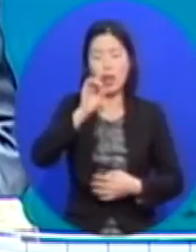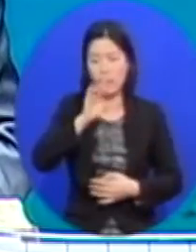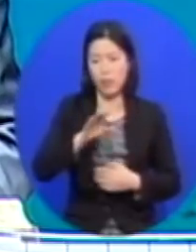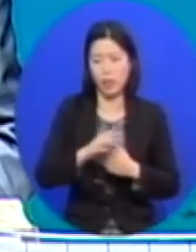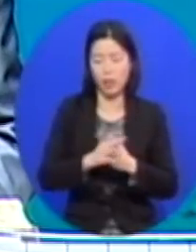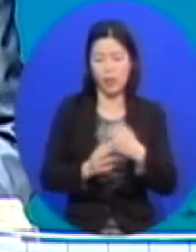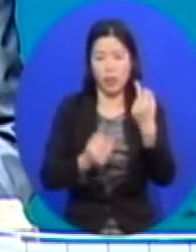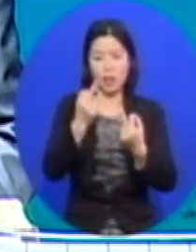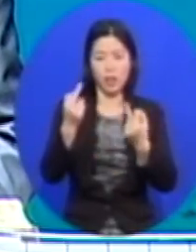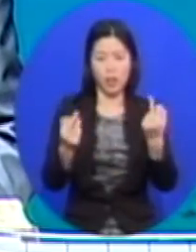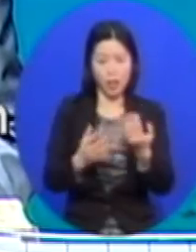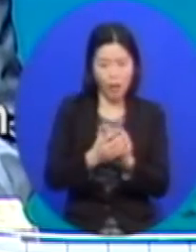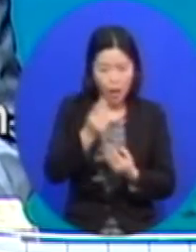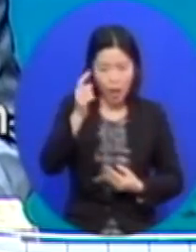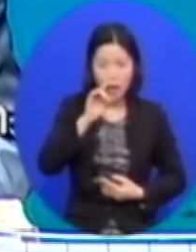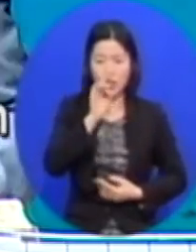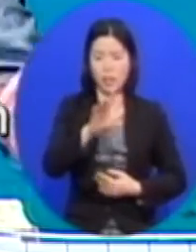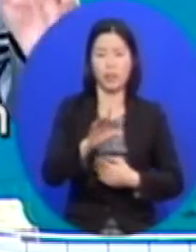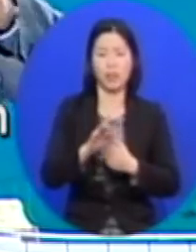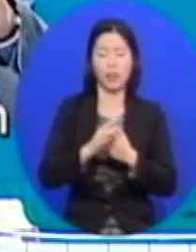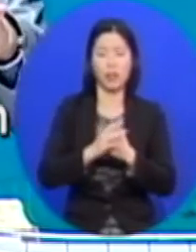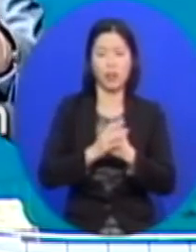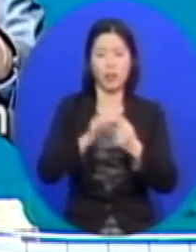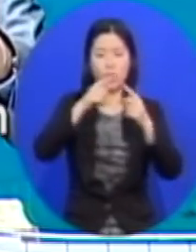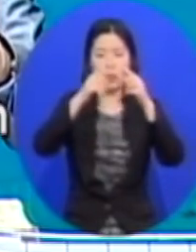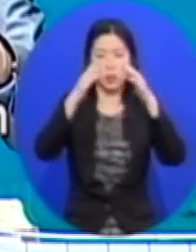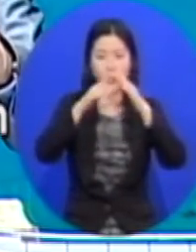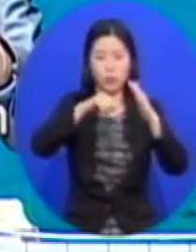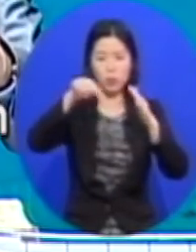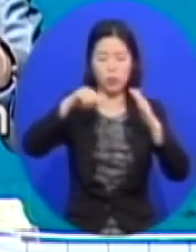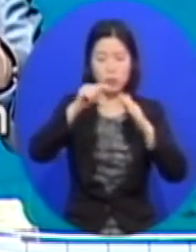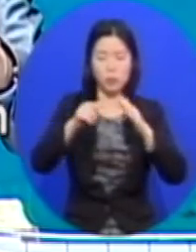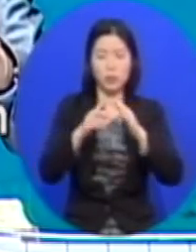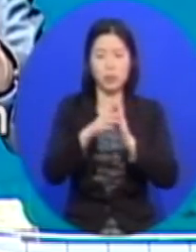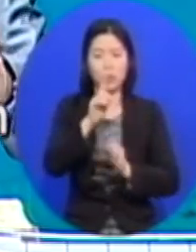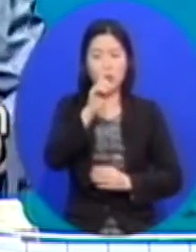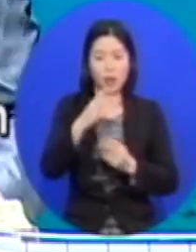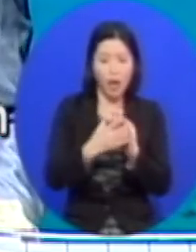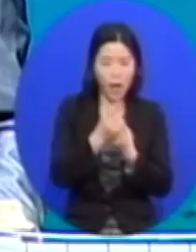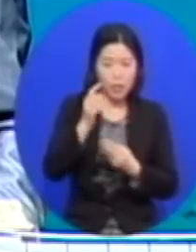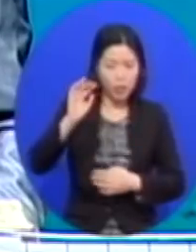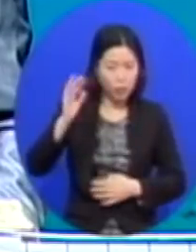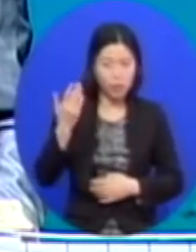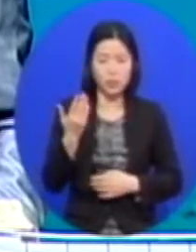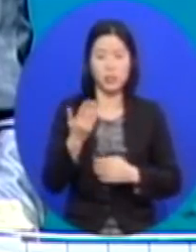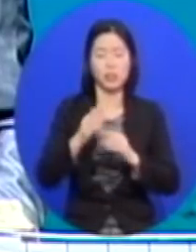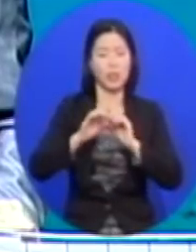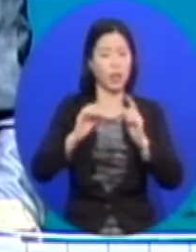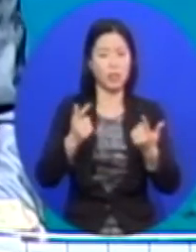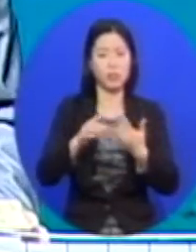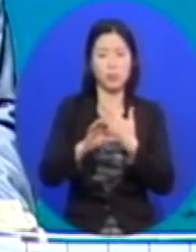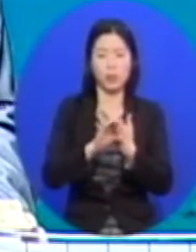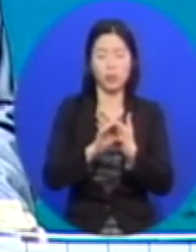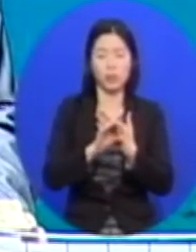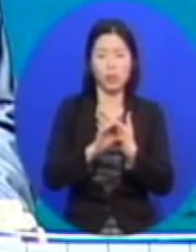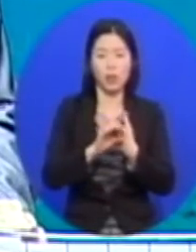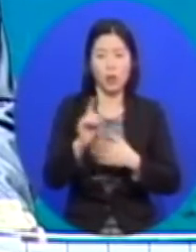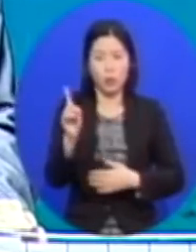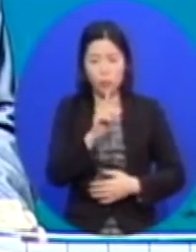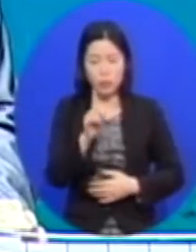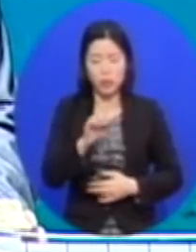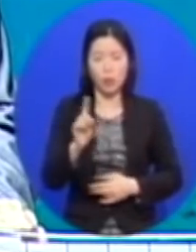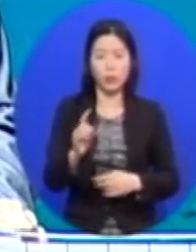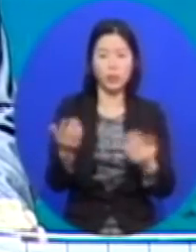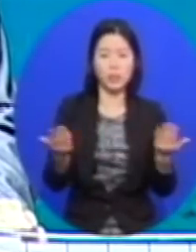형제간에 하나가 안되고 교인들 사이에 하나가 안되면 그러면 하토 퇴치 어떻게